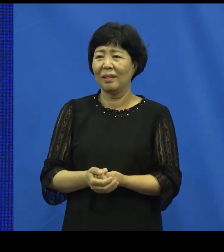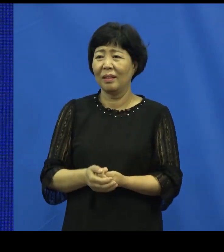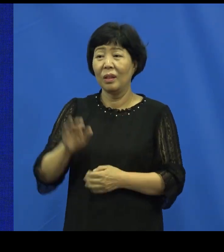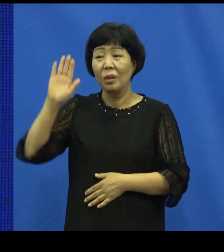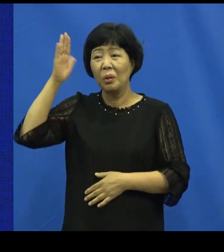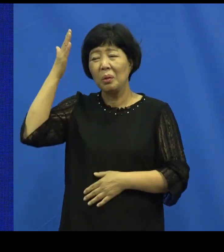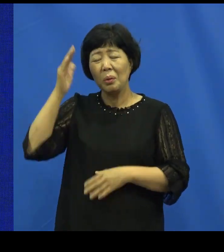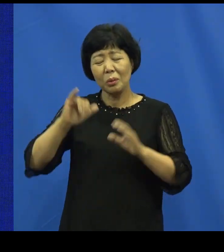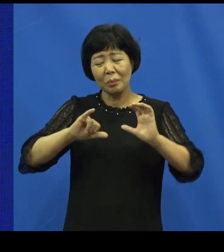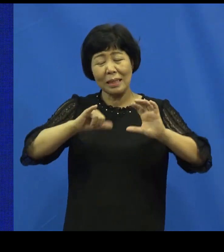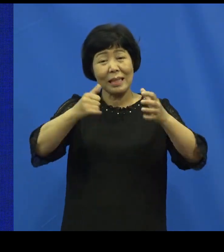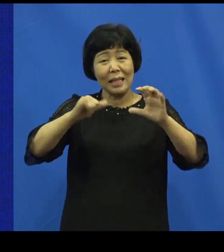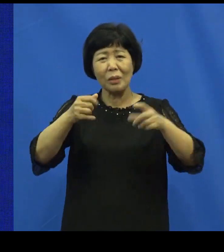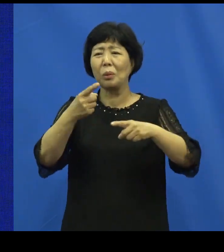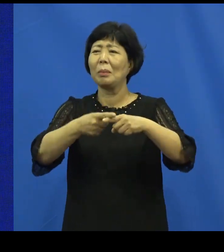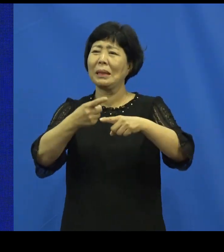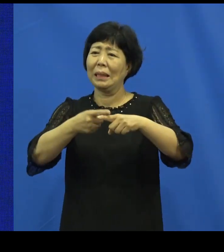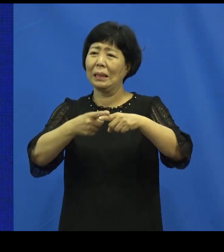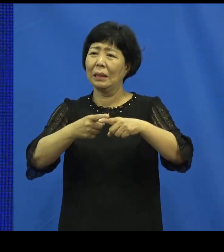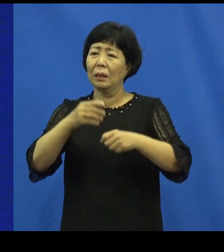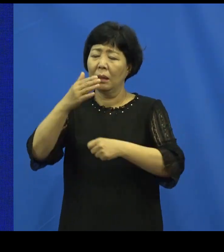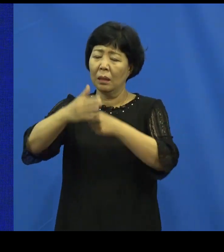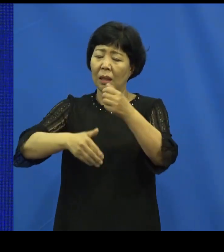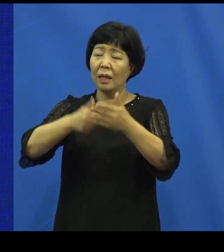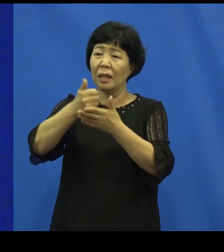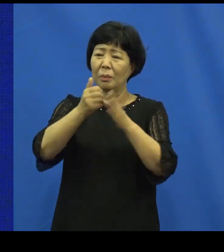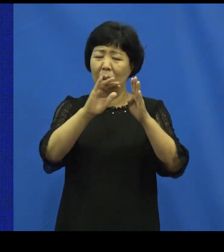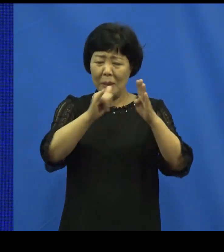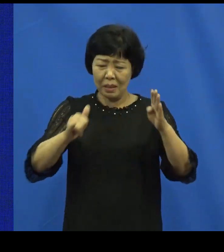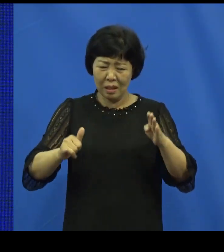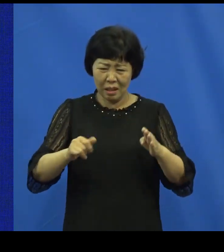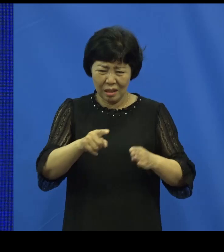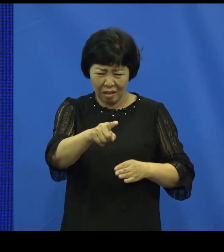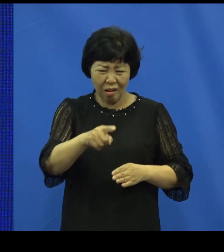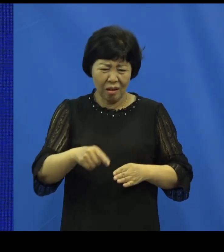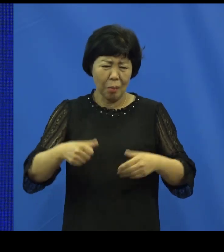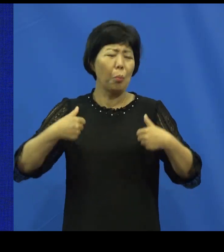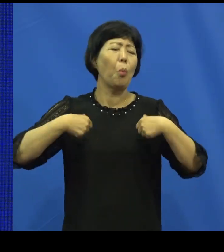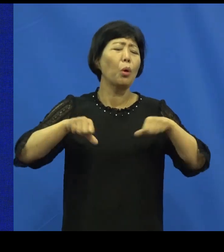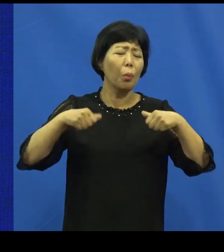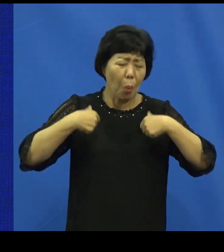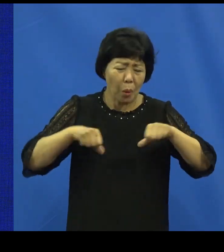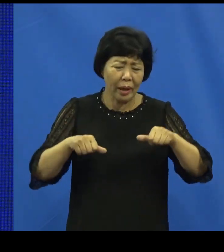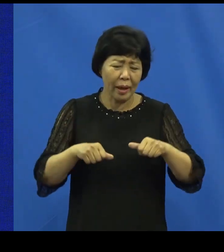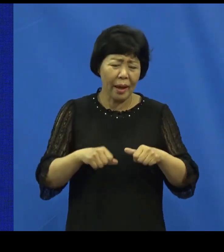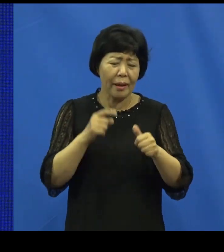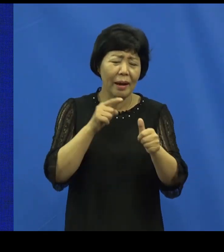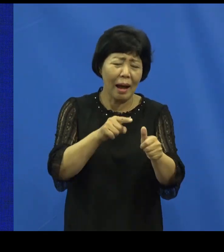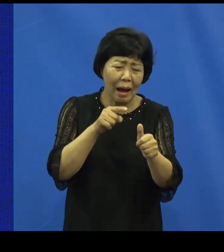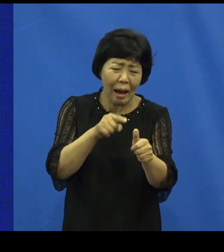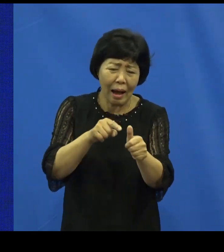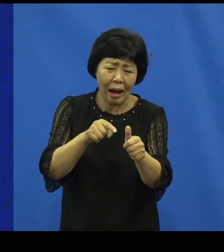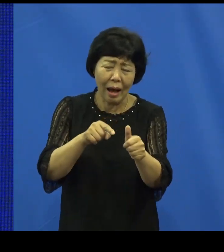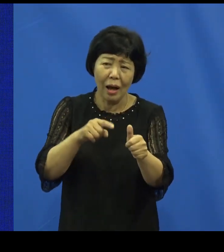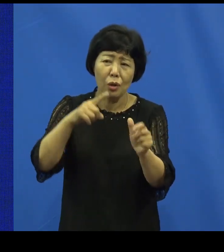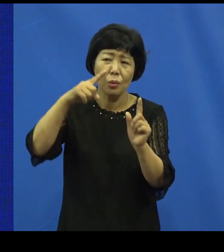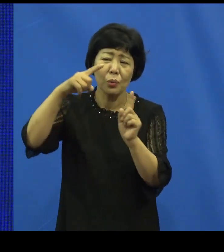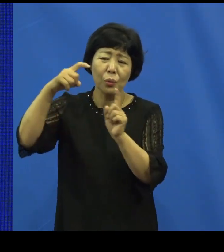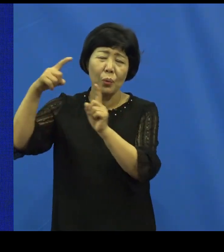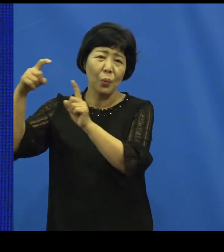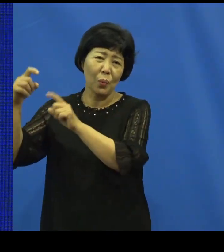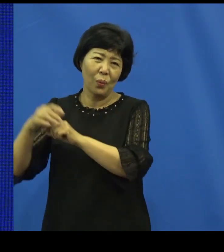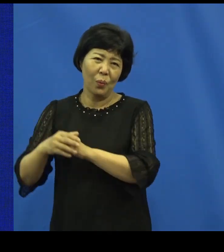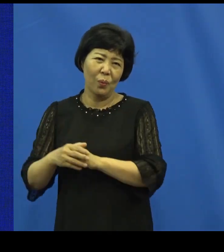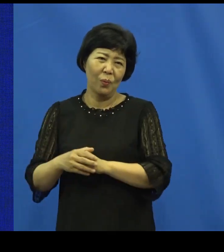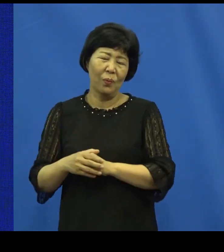세상에 들어가면 하나님의 백성이라고 하는 정체성을 포기하도록 얼마나 많은 유혹이 몰고 돌아요. 그것만